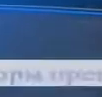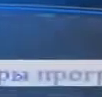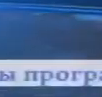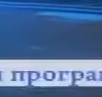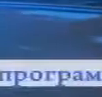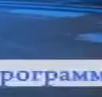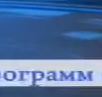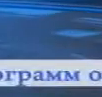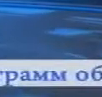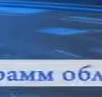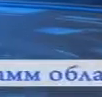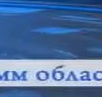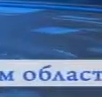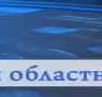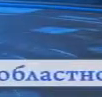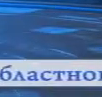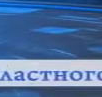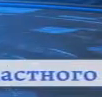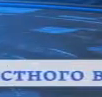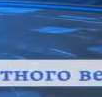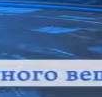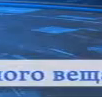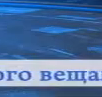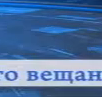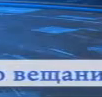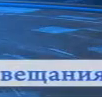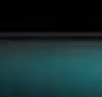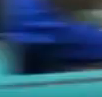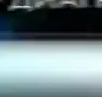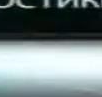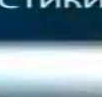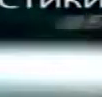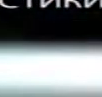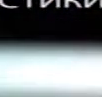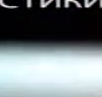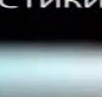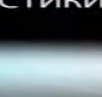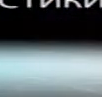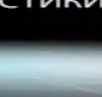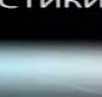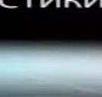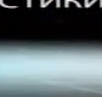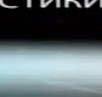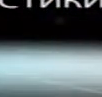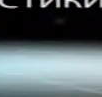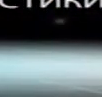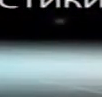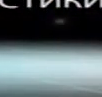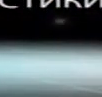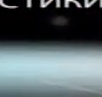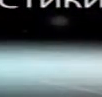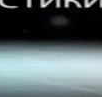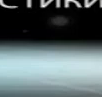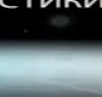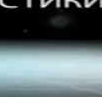Спонсор областного вещания – Центр диагностики и ремонта «Техэнерго». Центр диагностики и ремонта «Техэнерго» – это производство